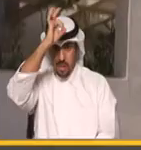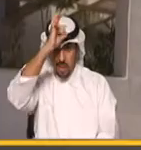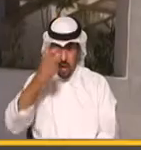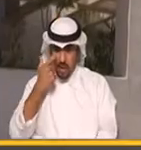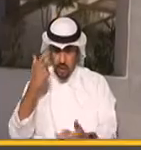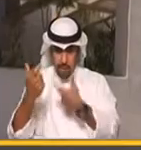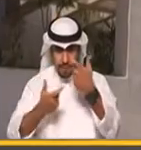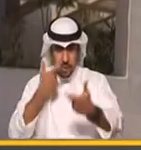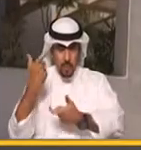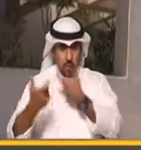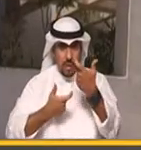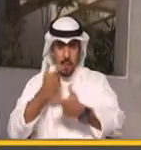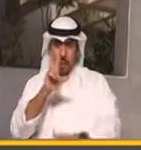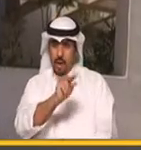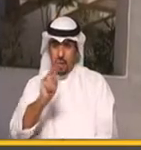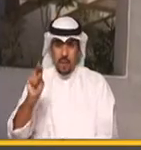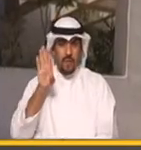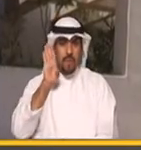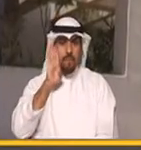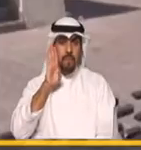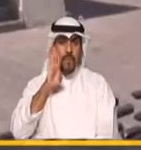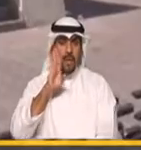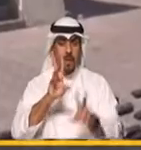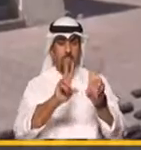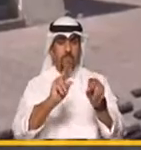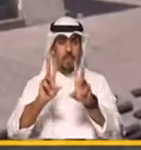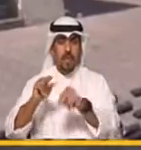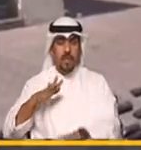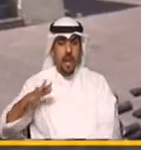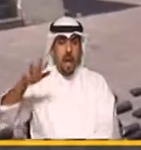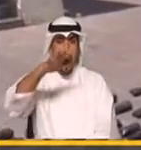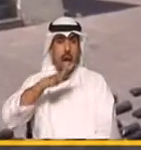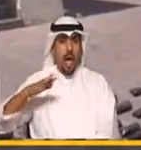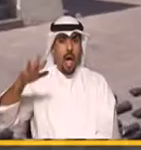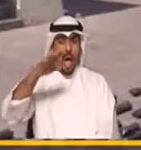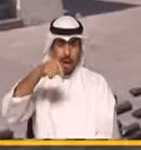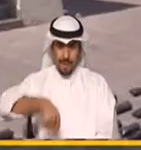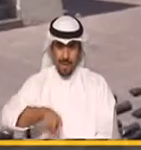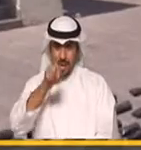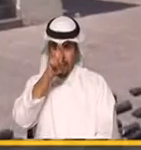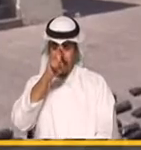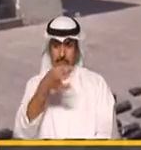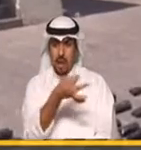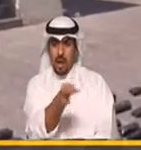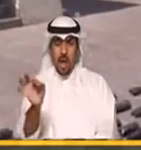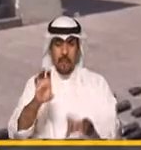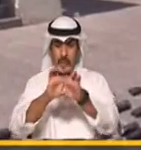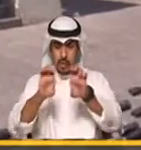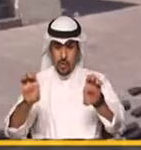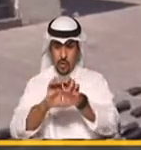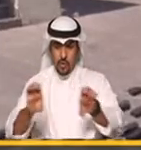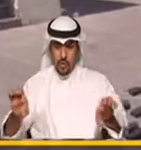على مواصله التدريب ومواكبه اخر ما توصل اليه العلم الحديث من اليات